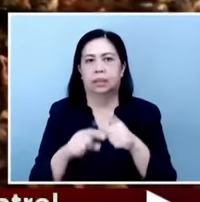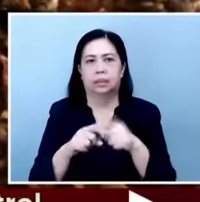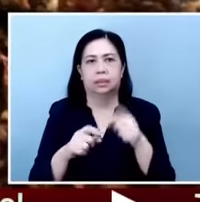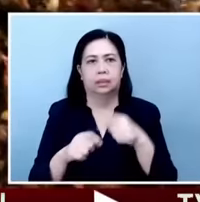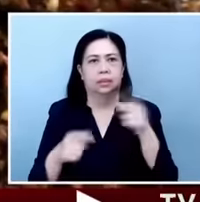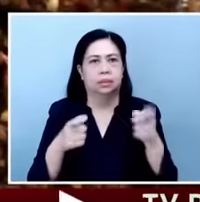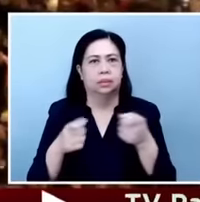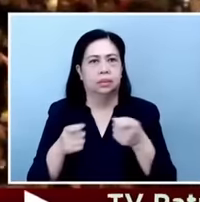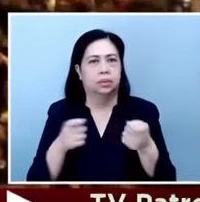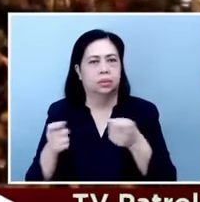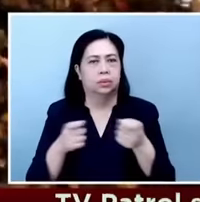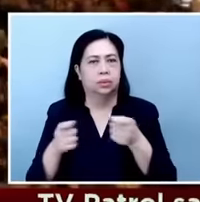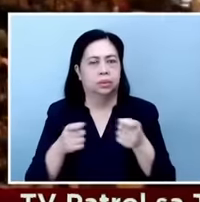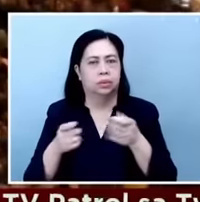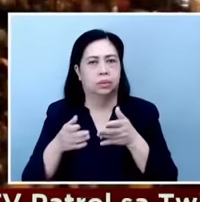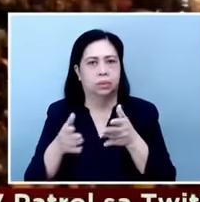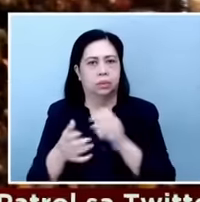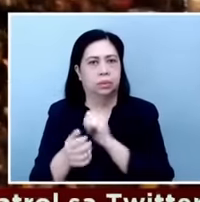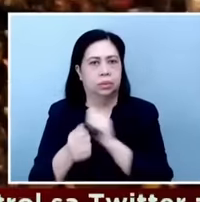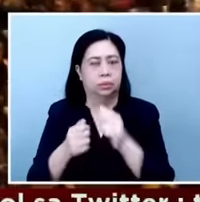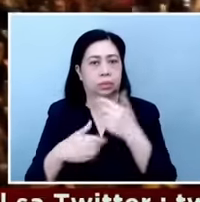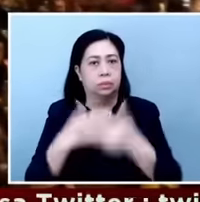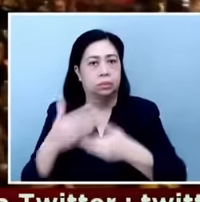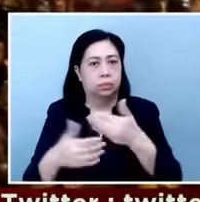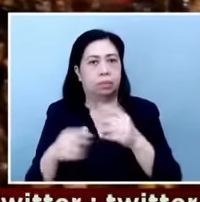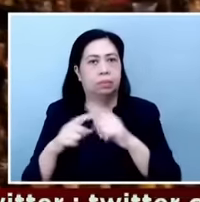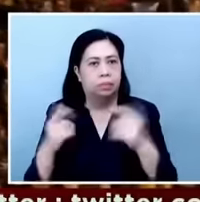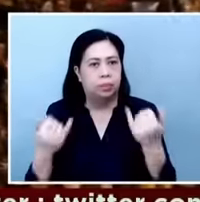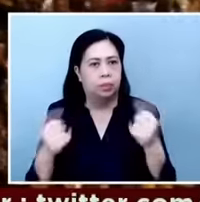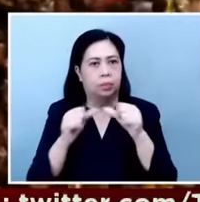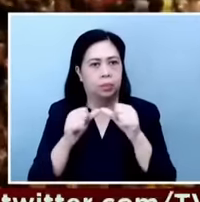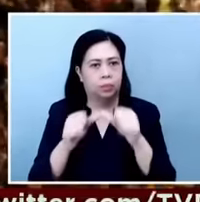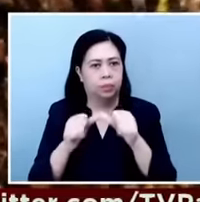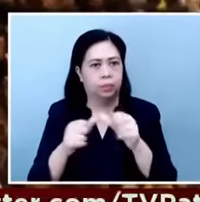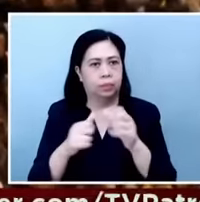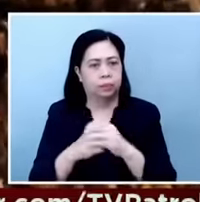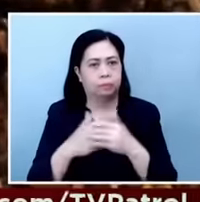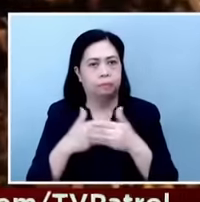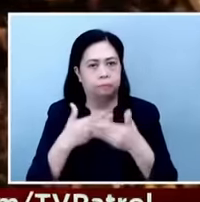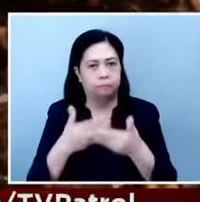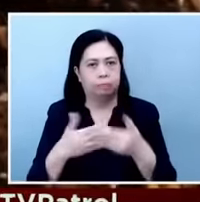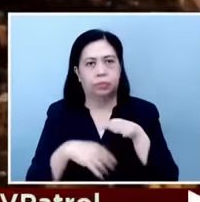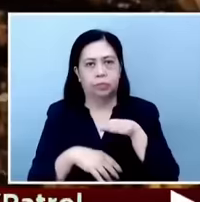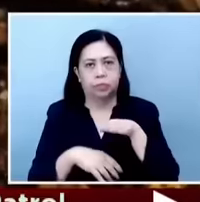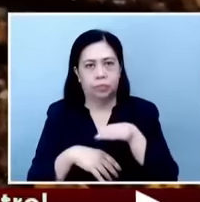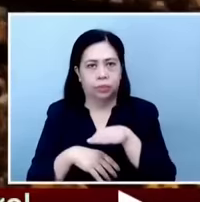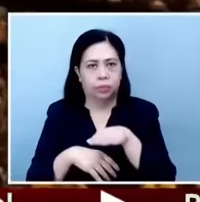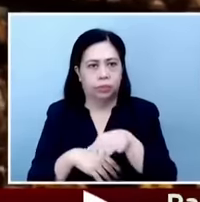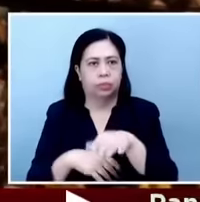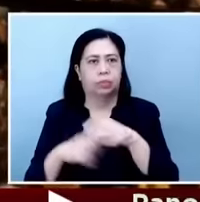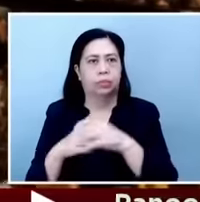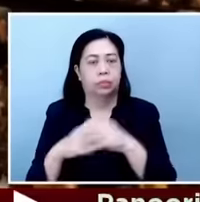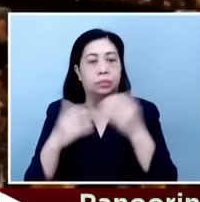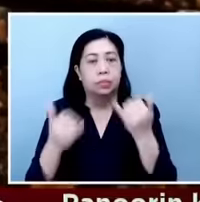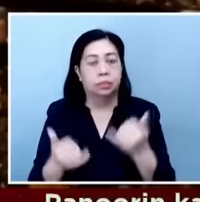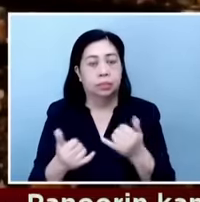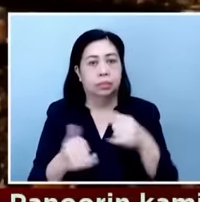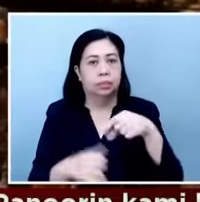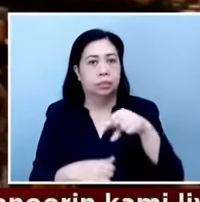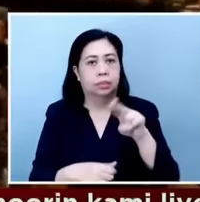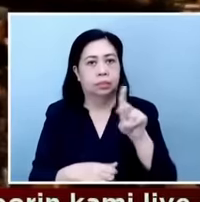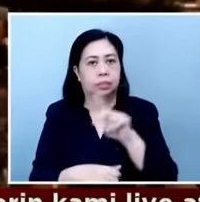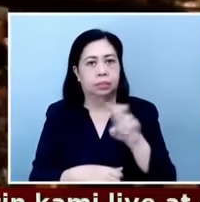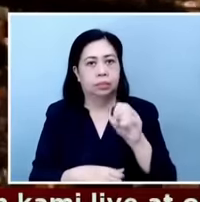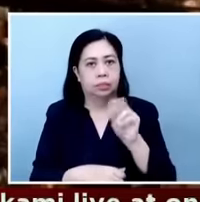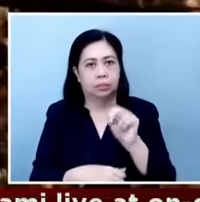ruta nito pero hanggang sa mga oras na ito ay patuloy naman ang pag-usad ng andas. Sa ngayon ay nasa Quezon Boulevard na